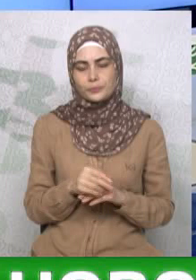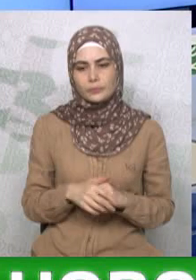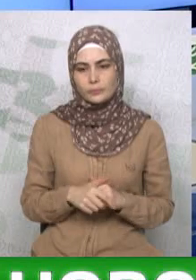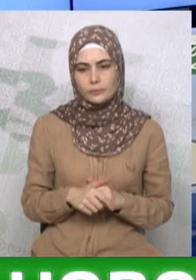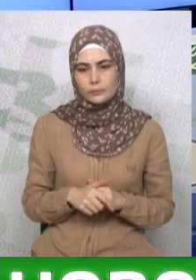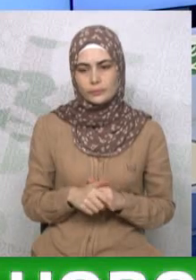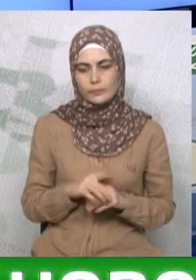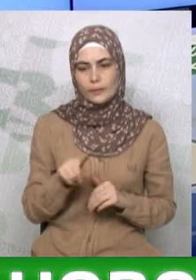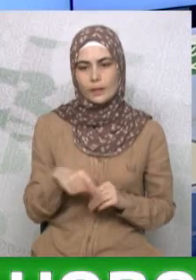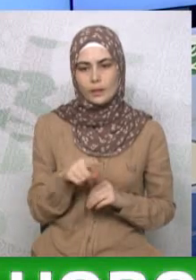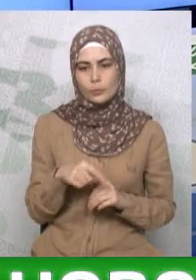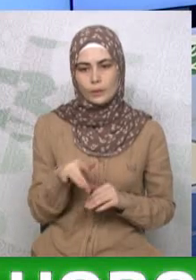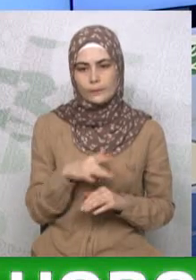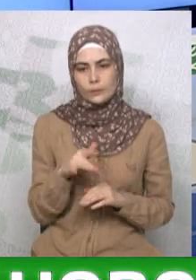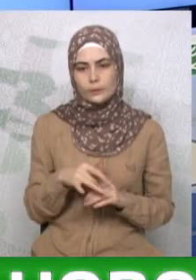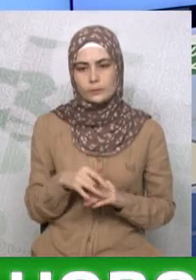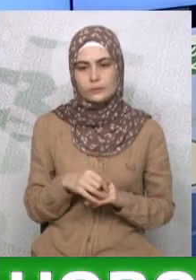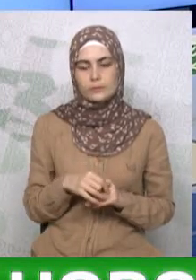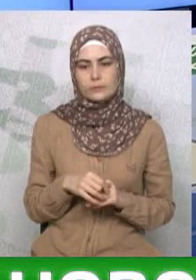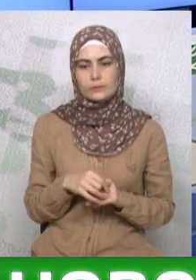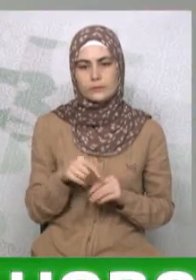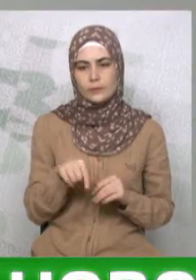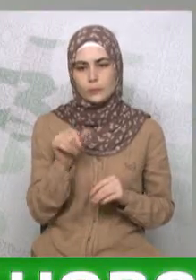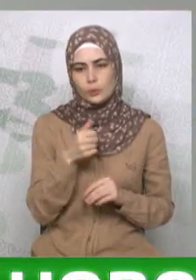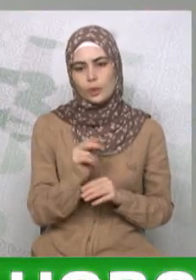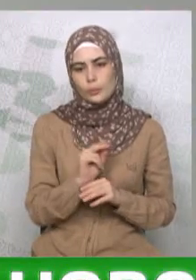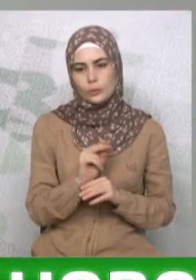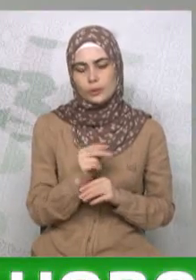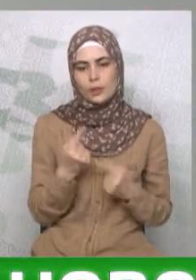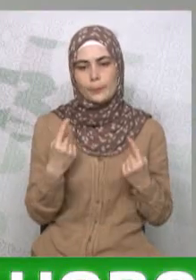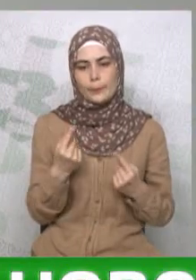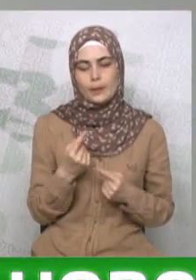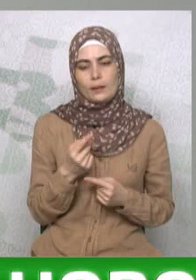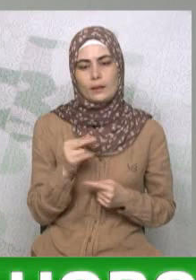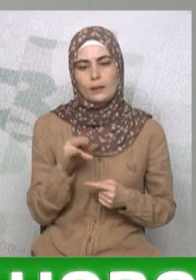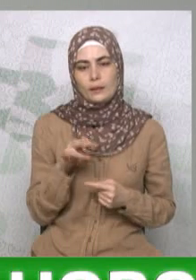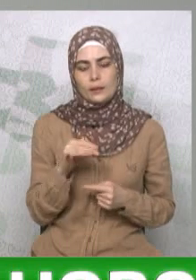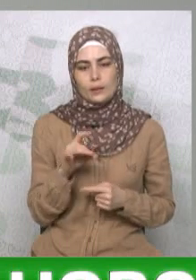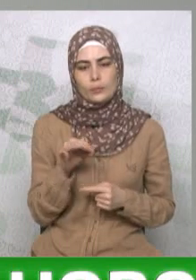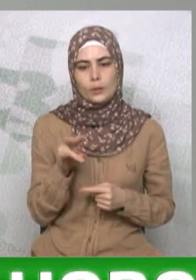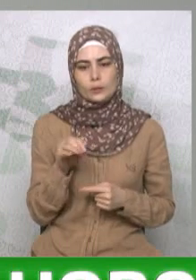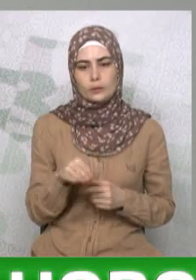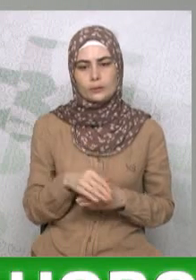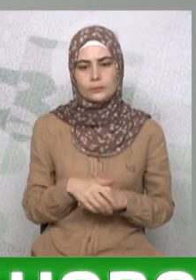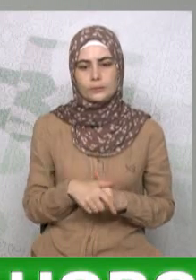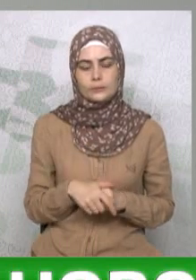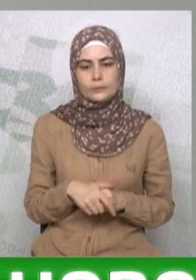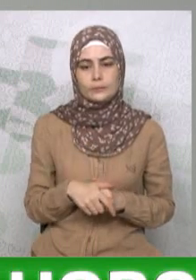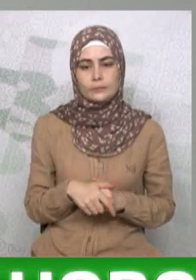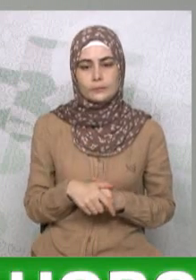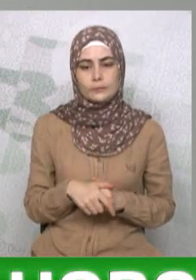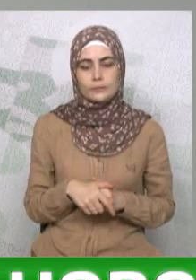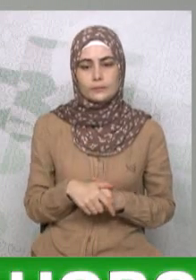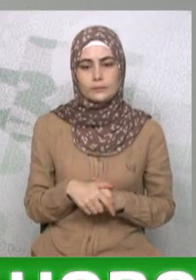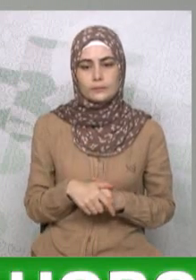искусств в городе Карабулак у нас в этом году ремонтируется, капитальный ремонт. Он преобразится, ну, по крайней